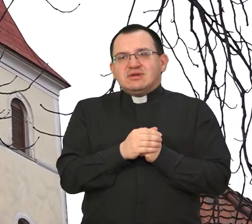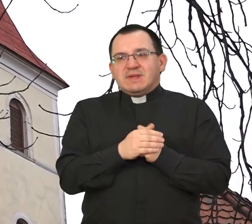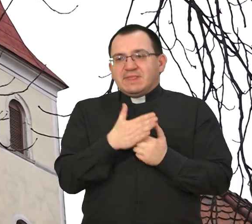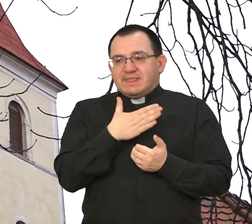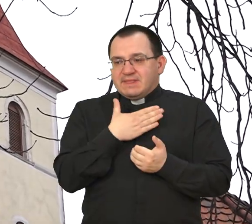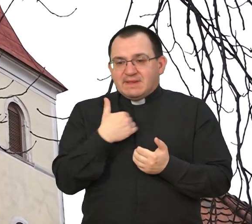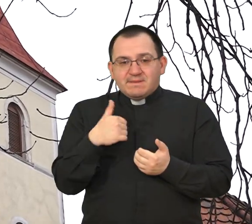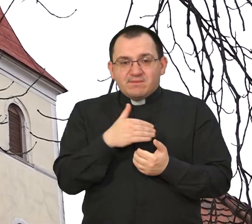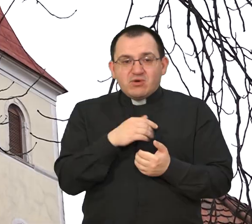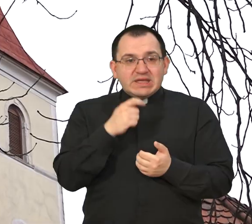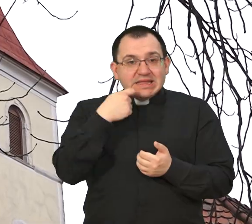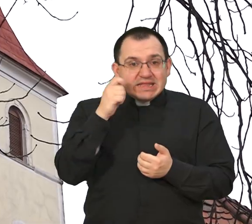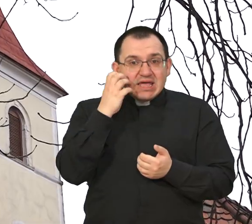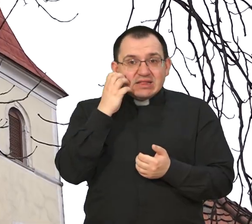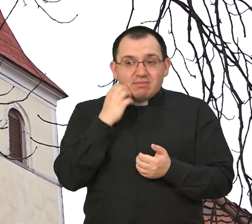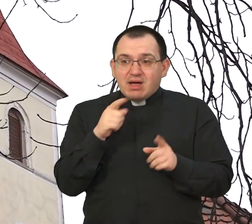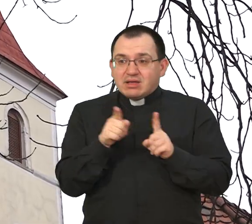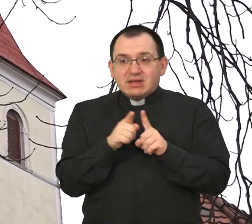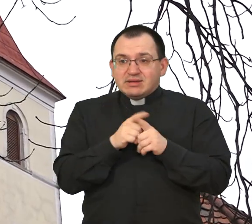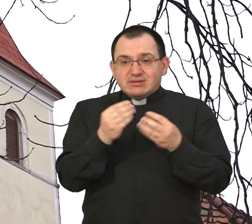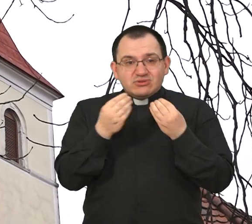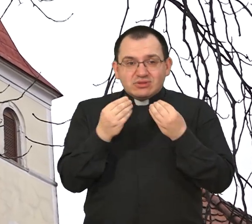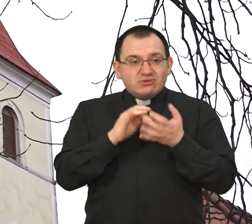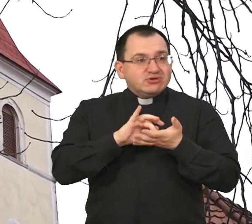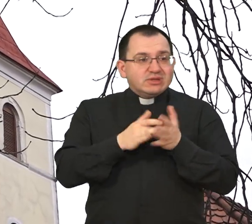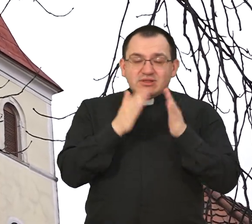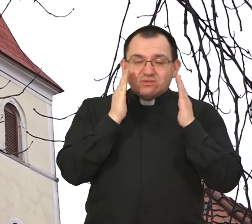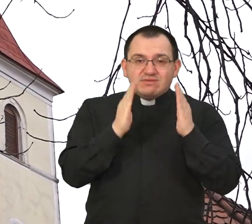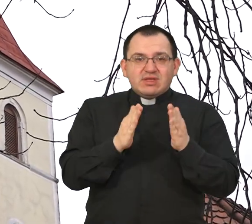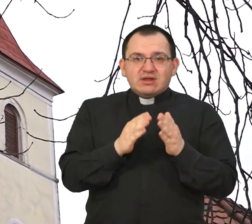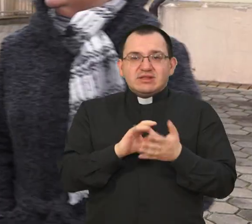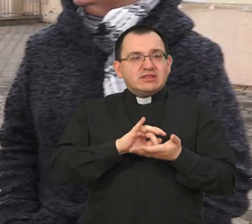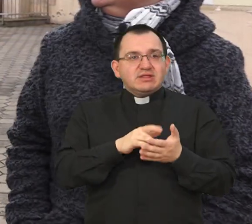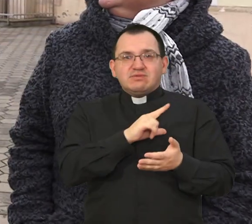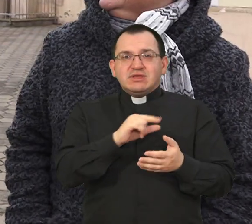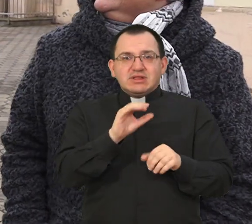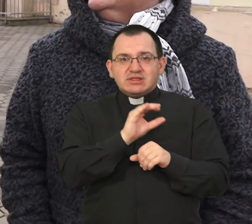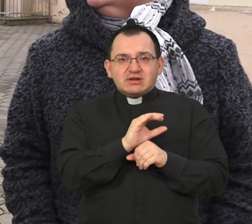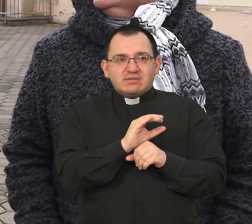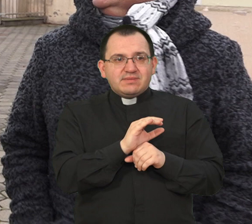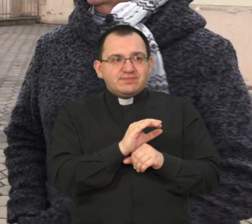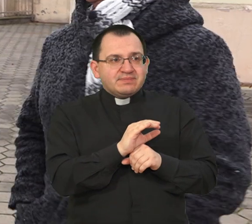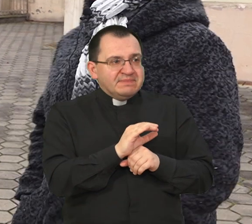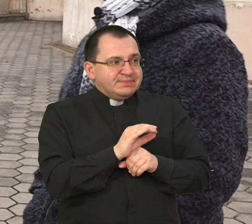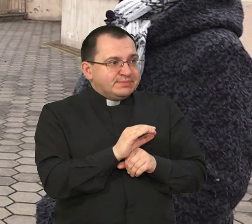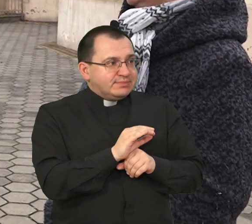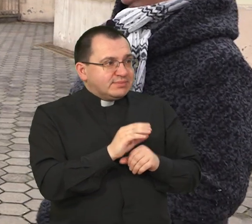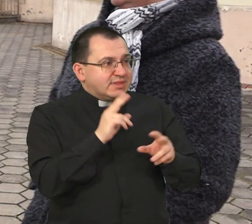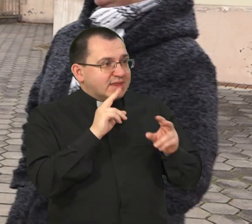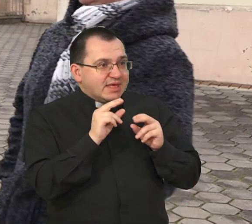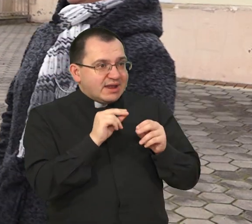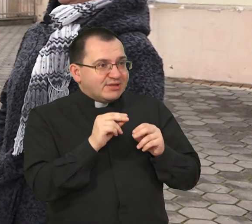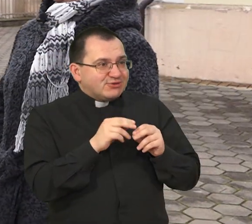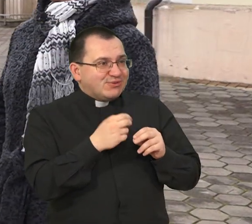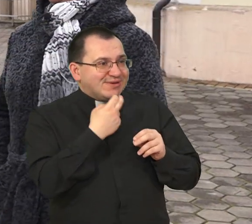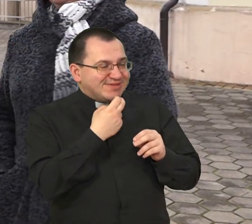moji i djedovi i bake isto, svi su bili vjernici, svi su išli u crkvu. Gospođo Kučila, razgovor smo započeli s osmijehom,